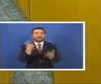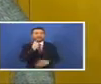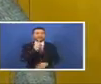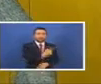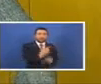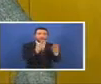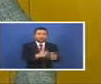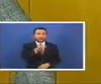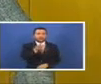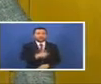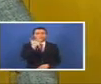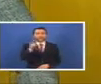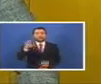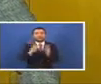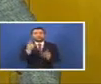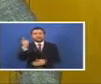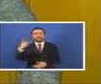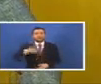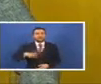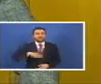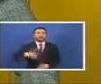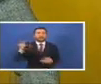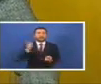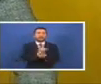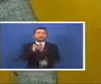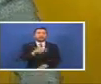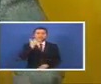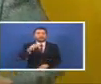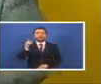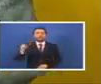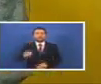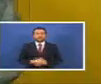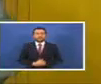şey söylemeye hakkınız var ne de bir şey talep etmeye hakkınız var.